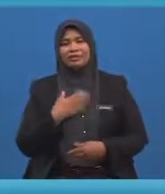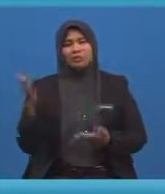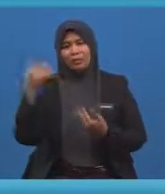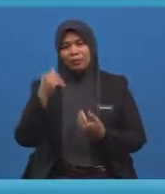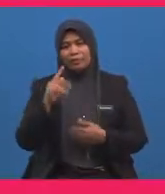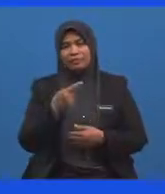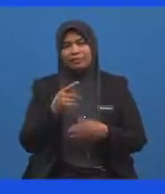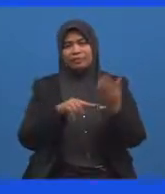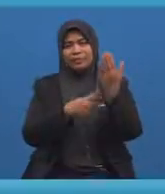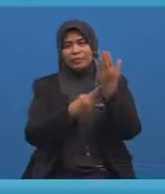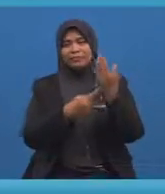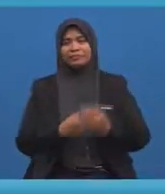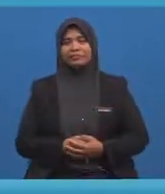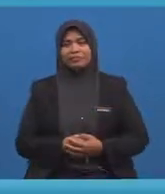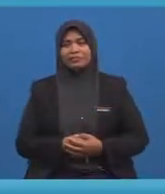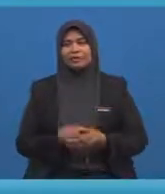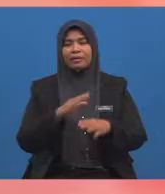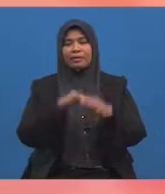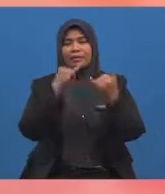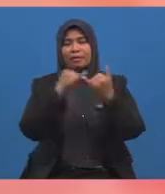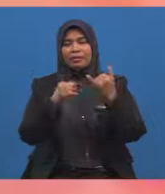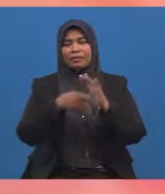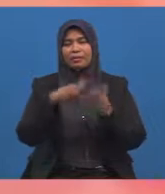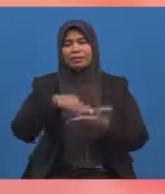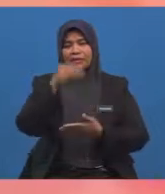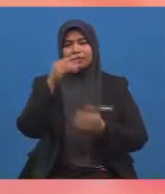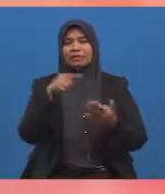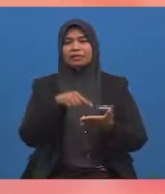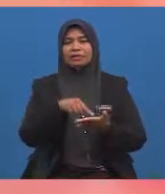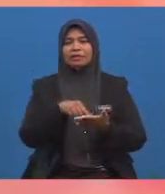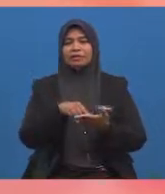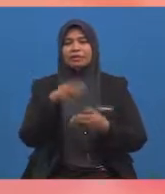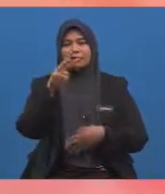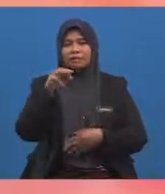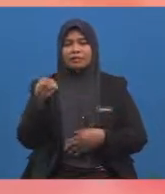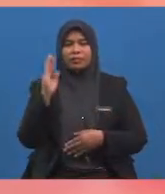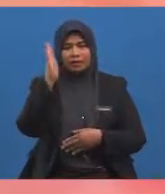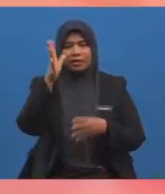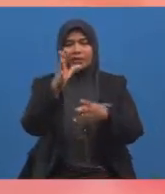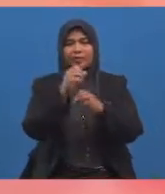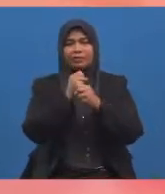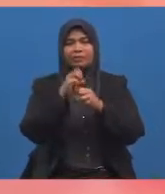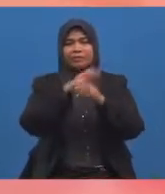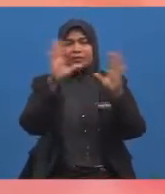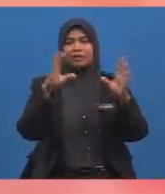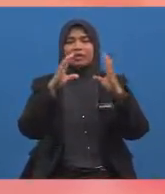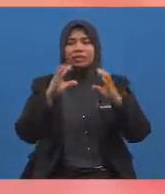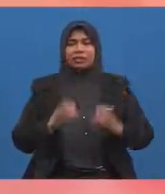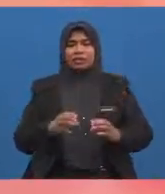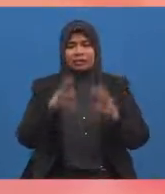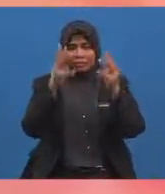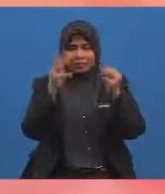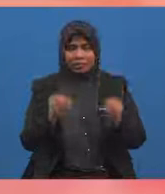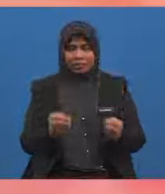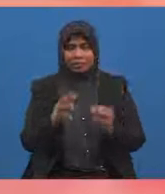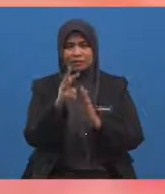Jom kita mula. Pada akhir pembelajaran ini, murid-murid akan dapat menyatakan cara